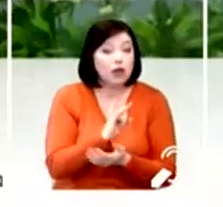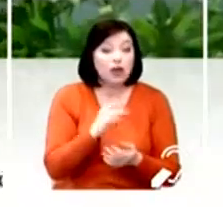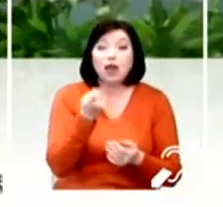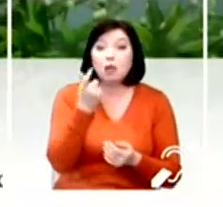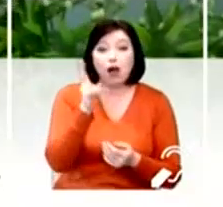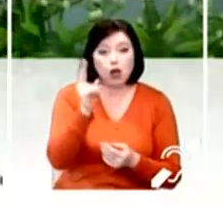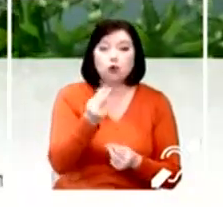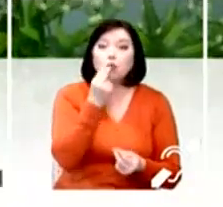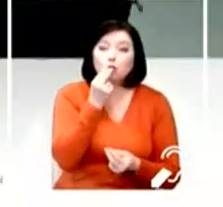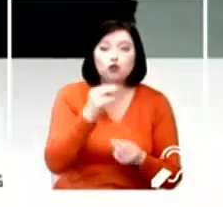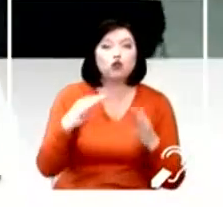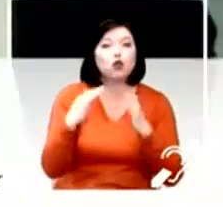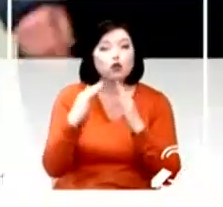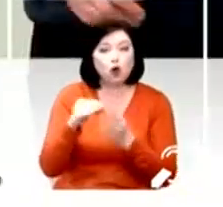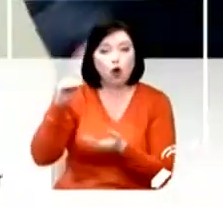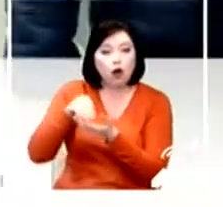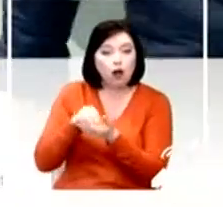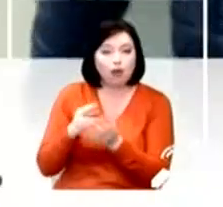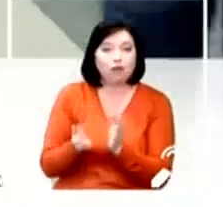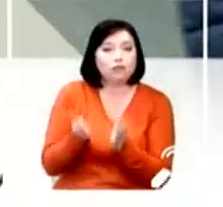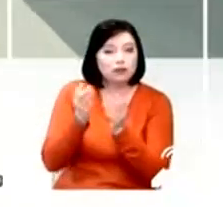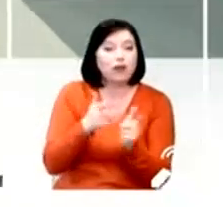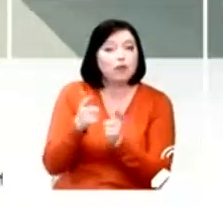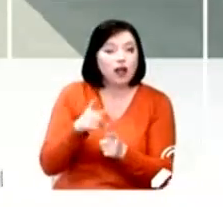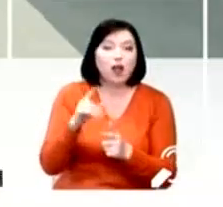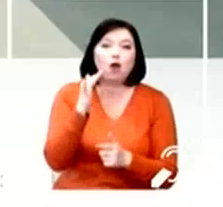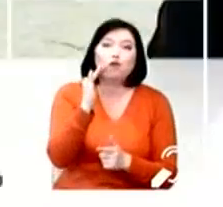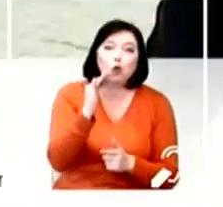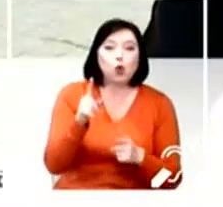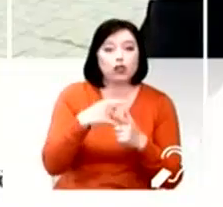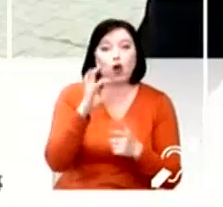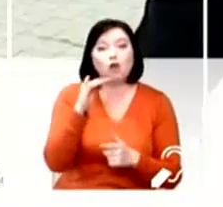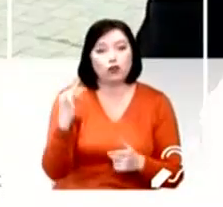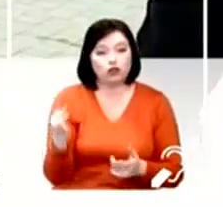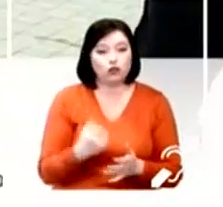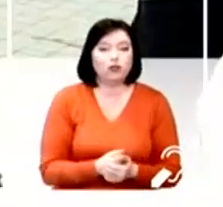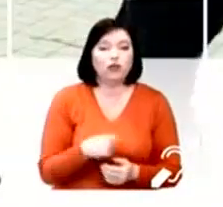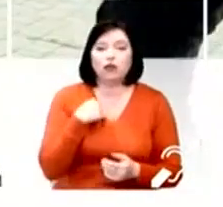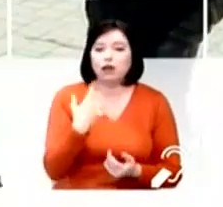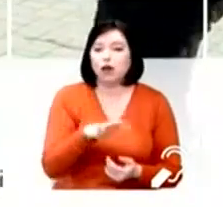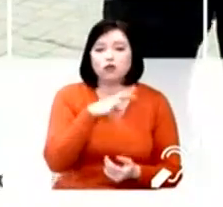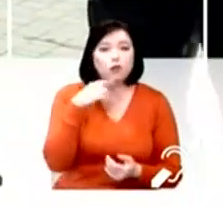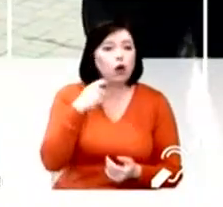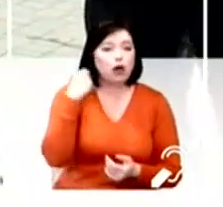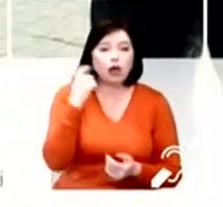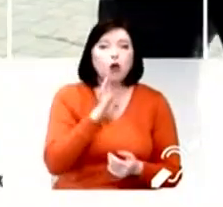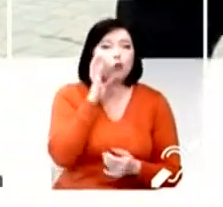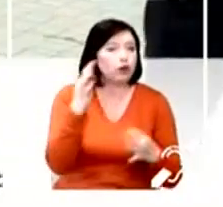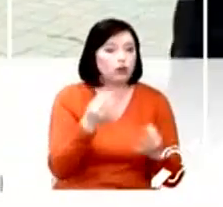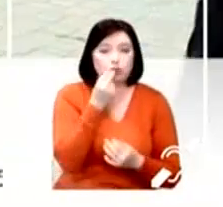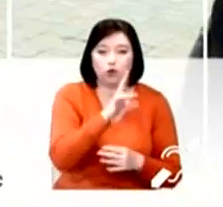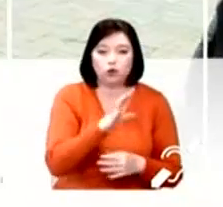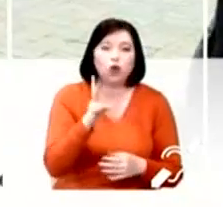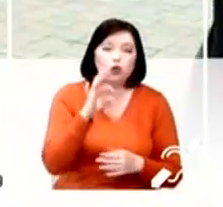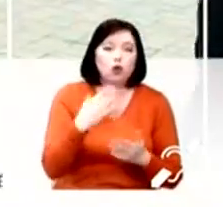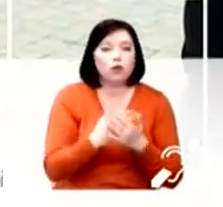cei care își iau de acasă caserola cu alimente pregătite sau fructe și legume. De ani de zile nu am mai mâncat nimic dimineața, dar